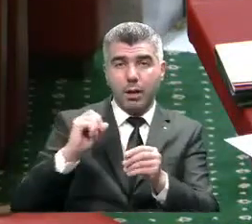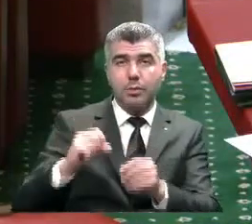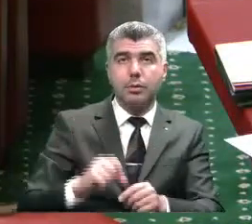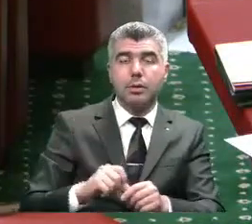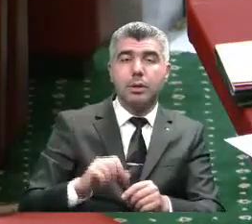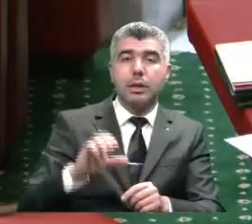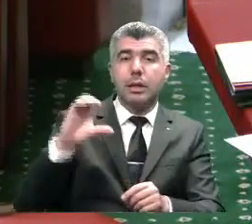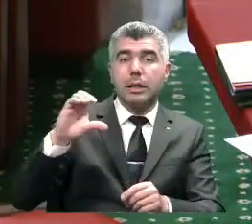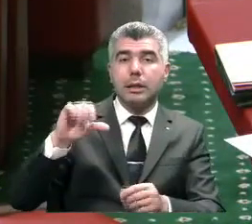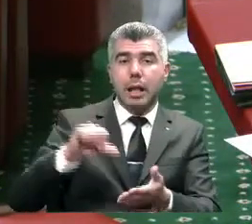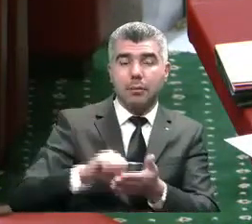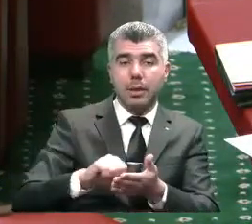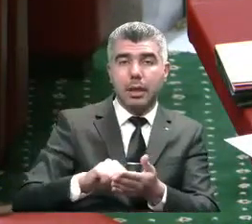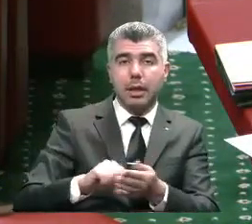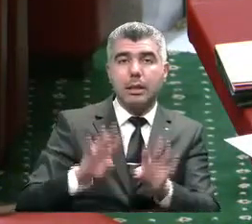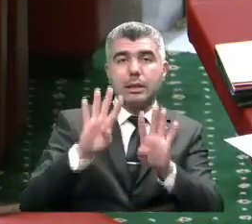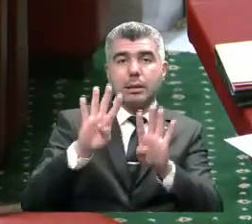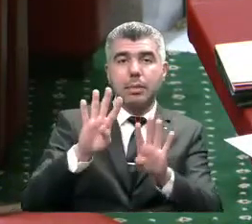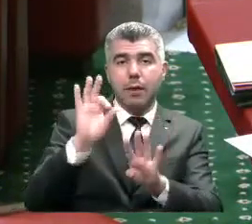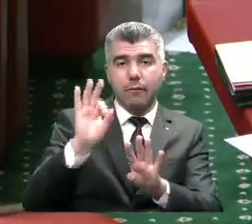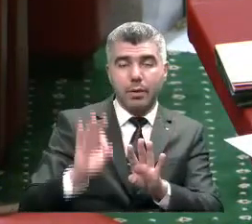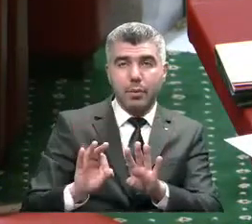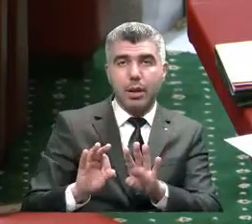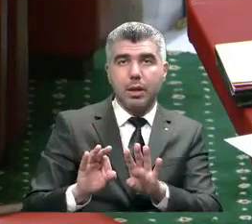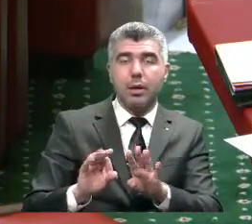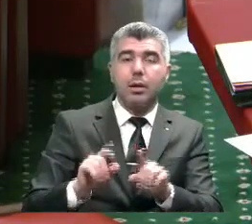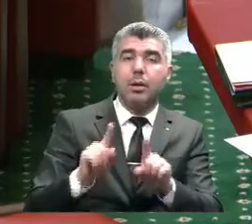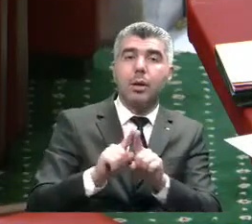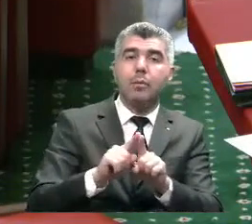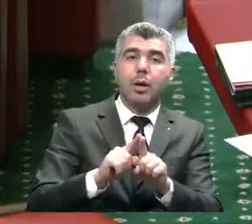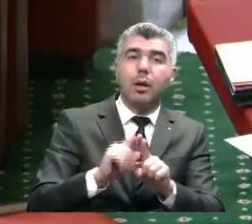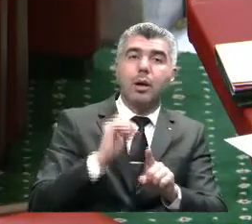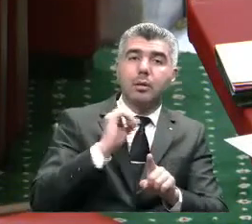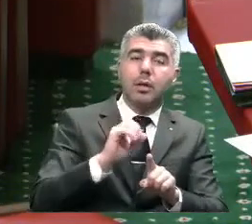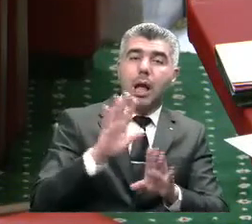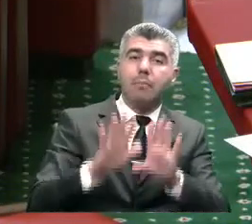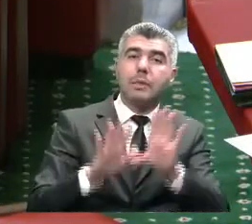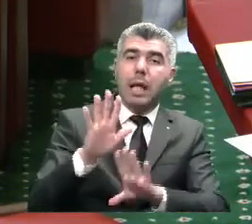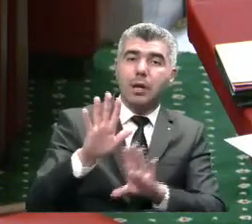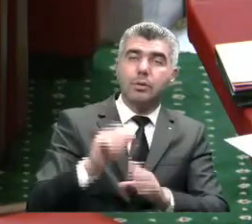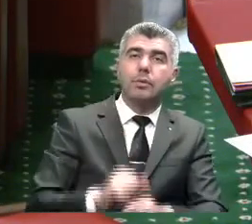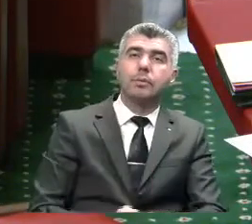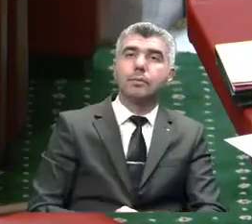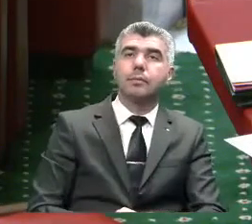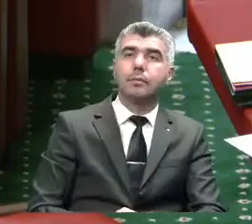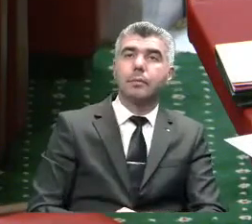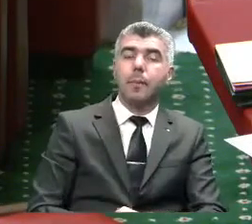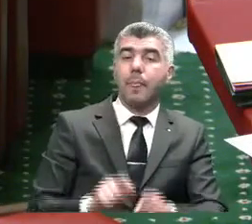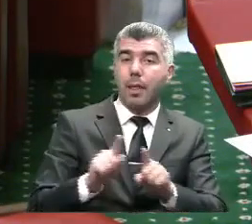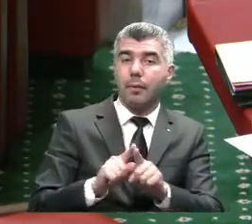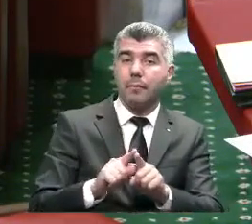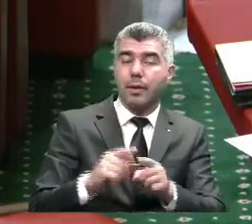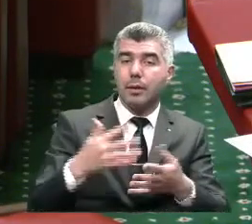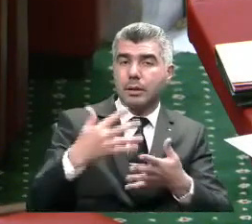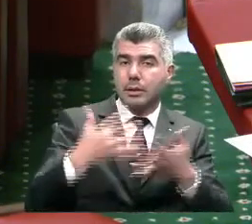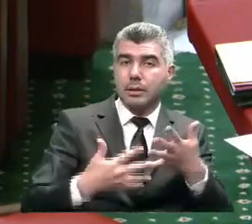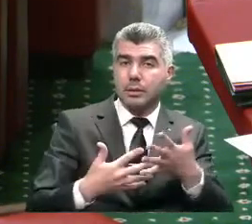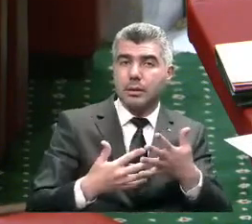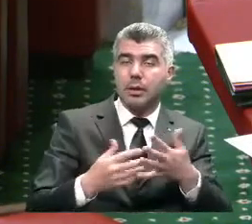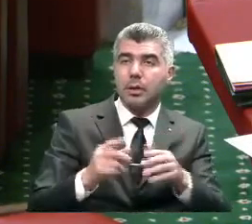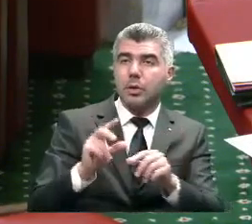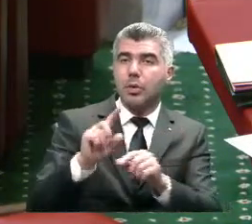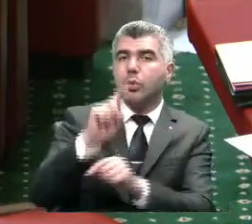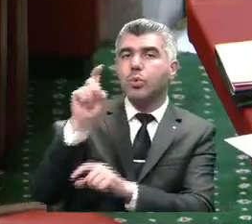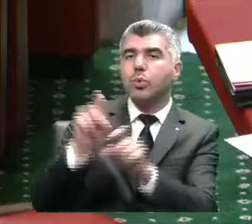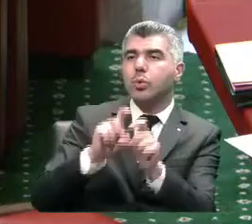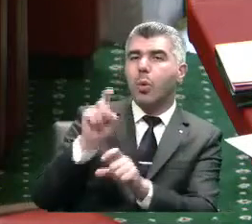البيضاء مرقم 8 ومراكش مرقم 15، وحسب هذا تجي حسب استطلاع رأي المسافرين